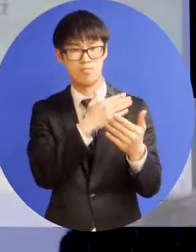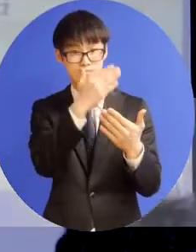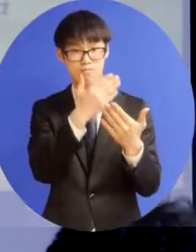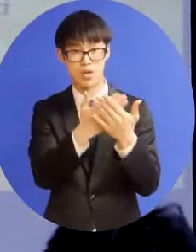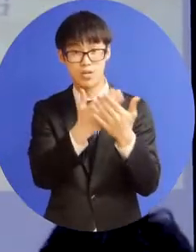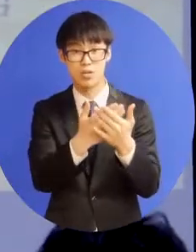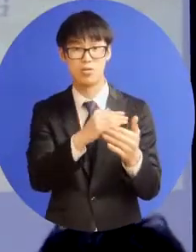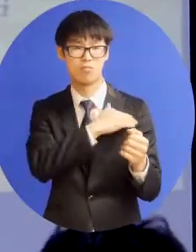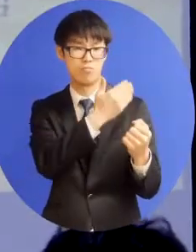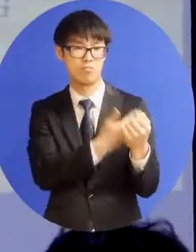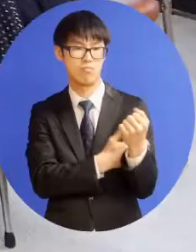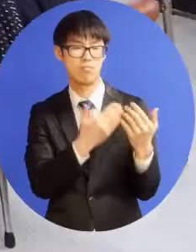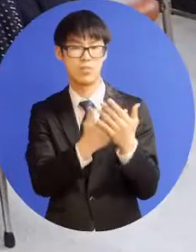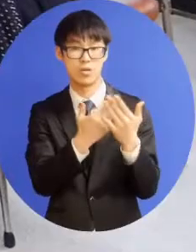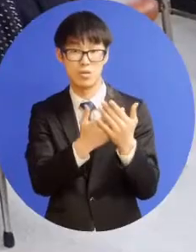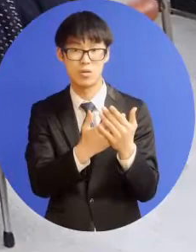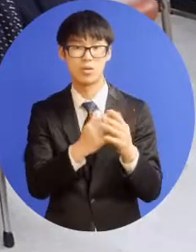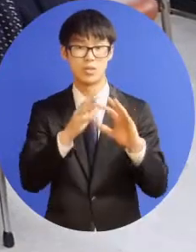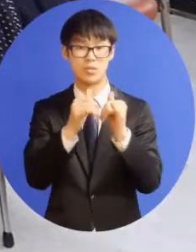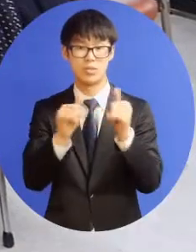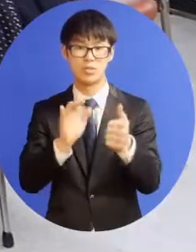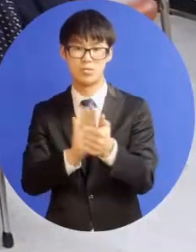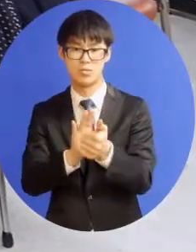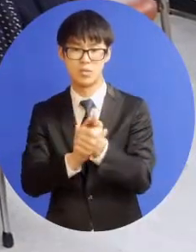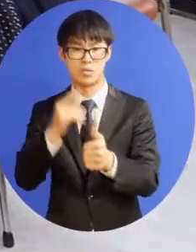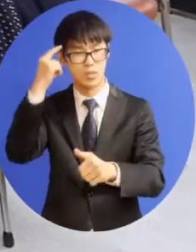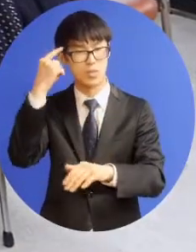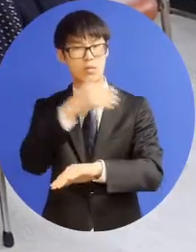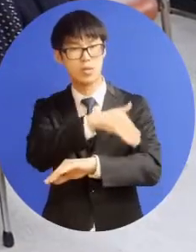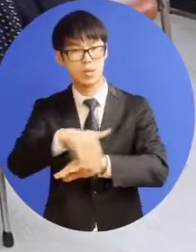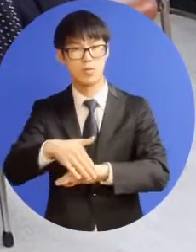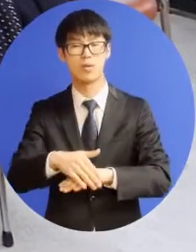시민들의 삶의 질을 향상할 수 있도록 노력할 예정입니다.